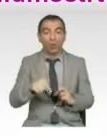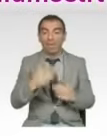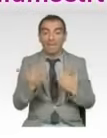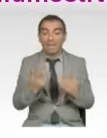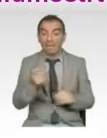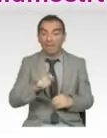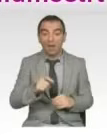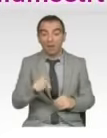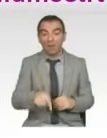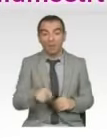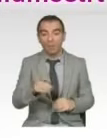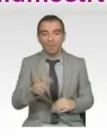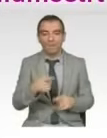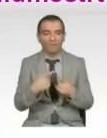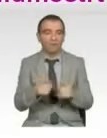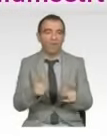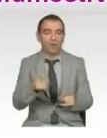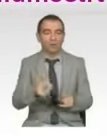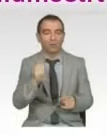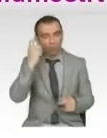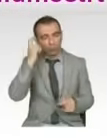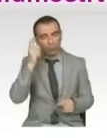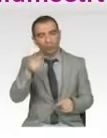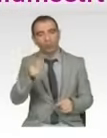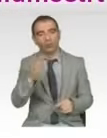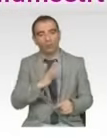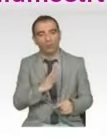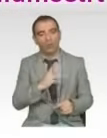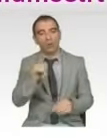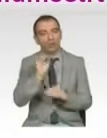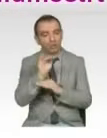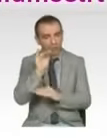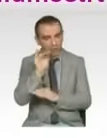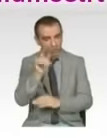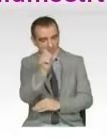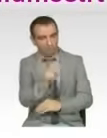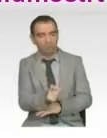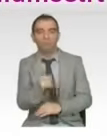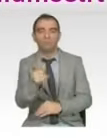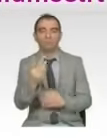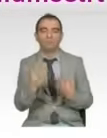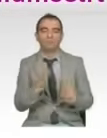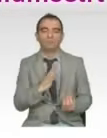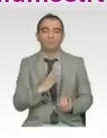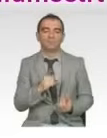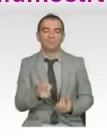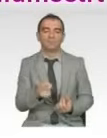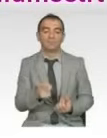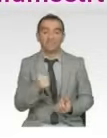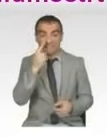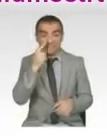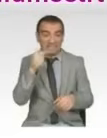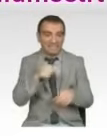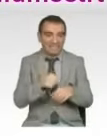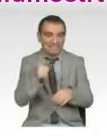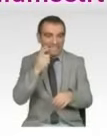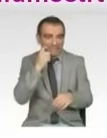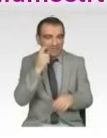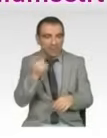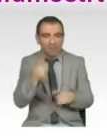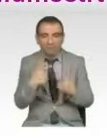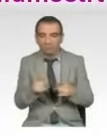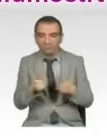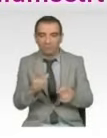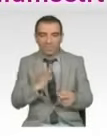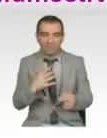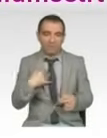ne yapıyor? Farklı kültüre de saygı duyuyor. Onun işte yaşam tarzına da saygı duyuyor. Belki hani inanç sisteminde bir takım farklılıklar oluyordur.